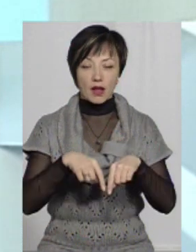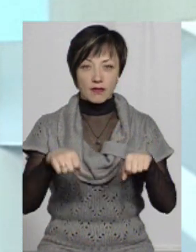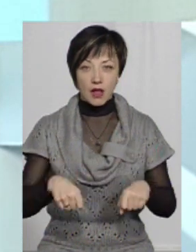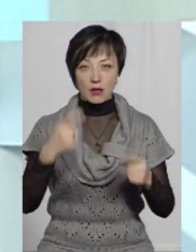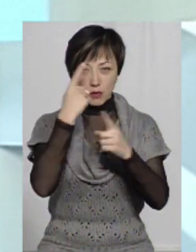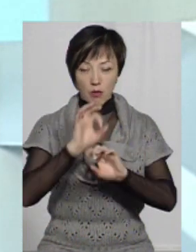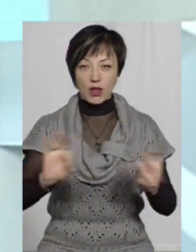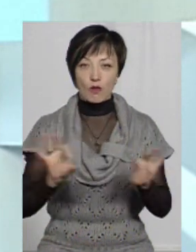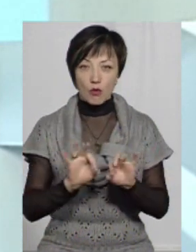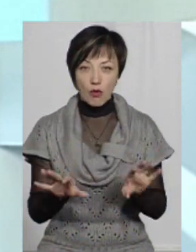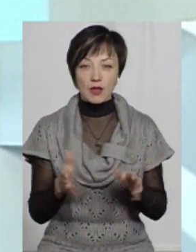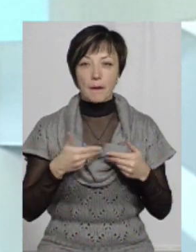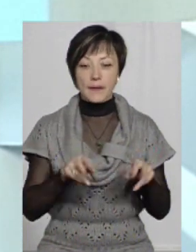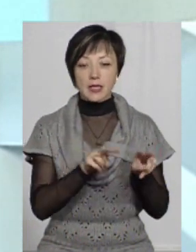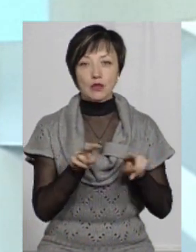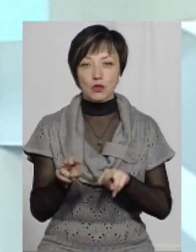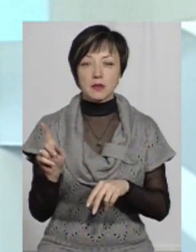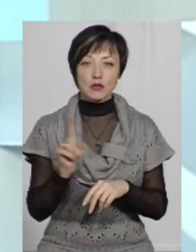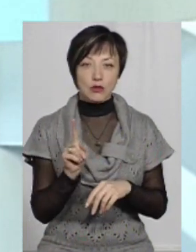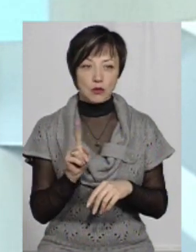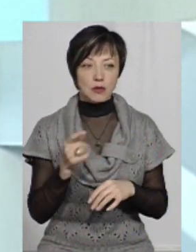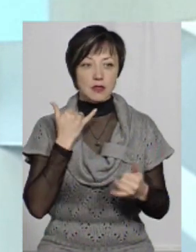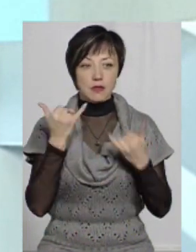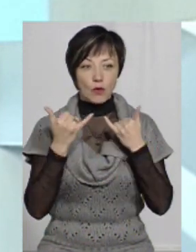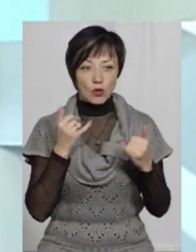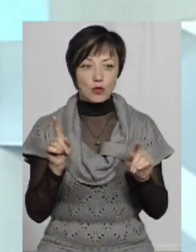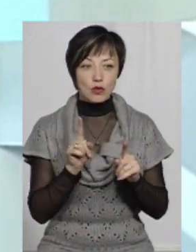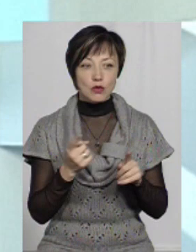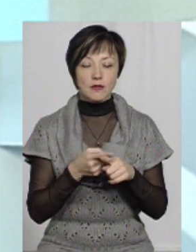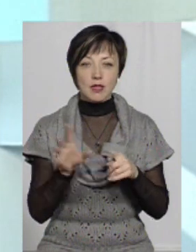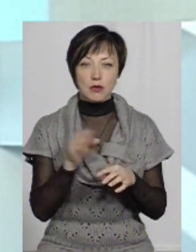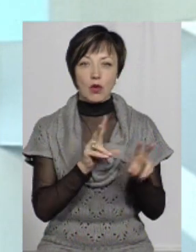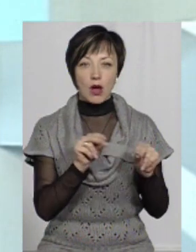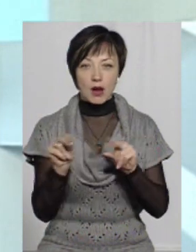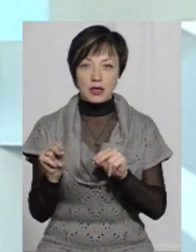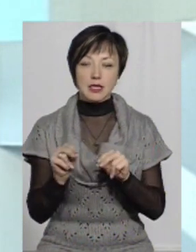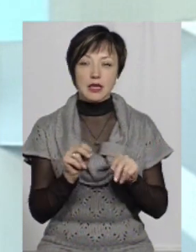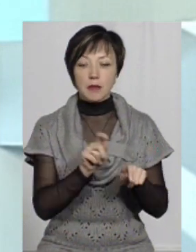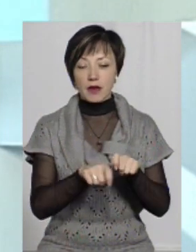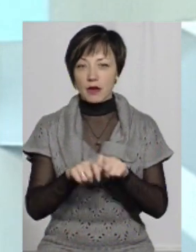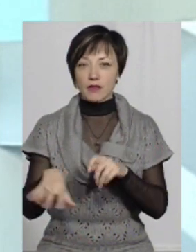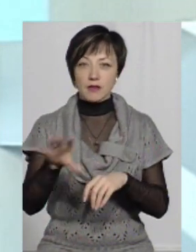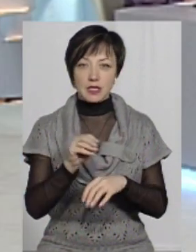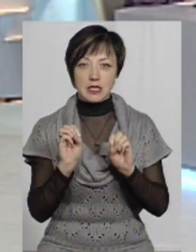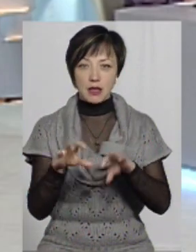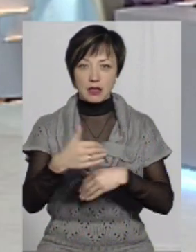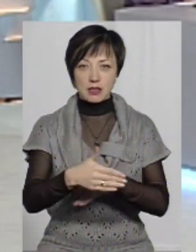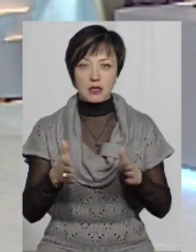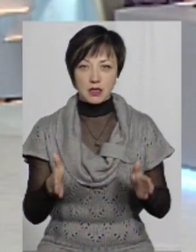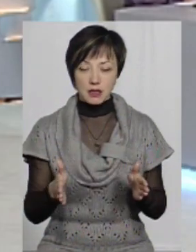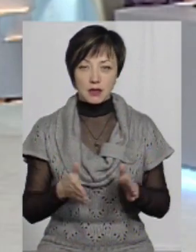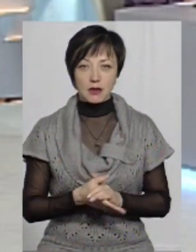влади поінформовані. Ми слідкуємо за тим, зізвонюємося з ними, щоб з ними все було гаразд, і потім слідкуємо, щоб вони всі здали